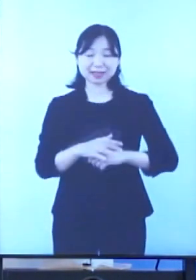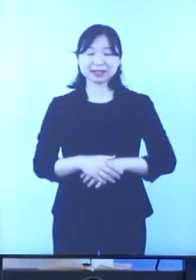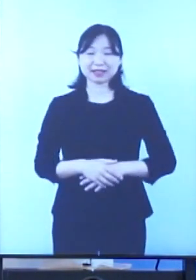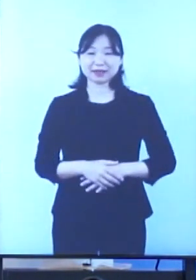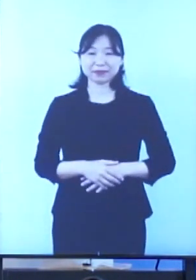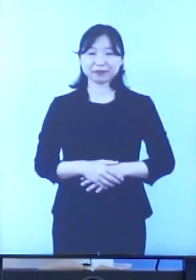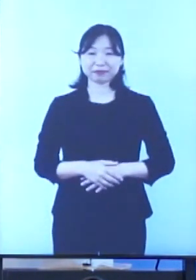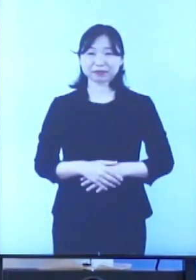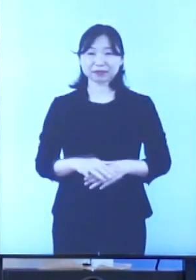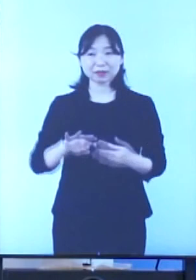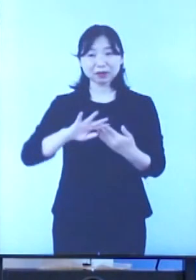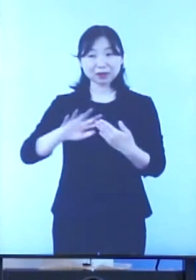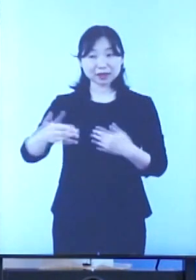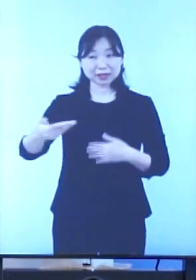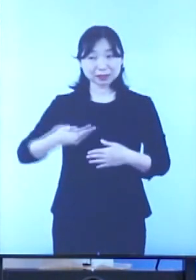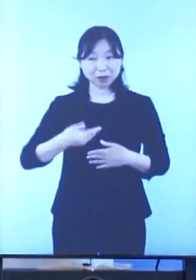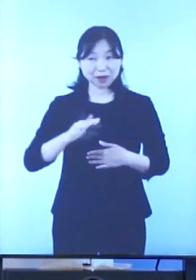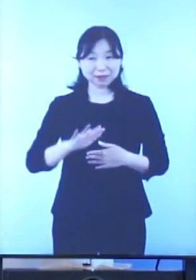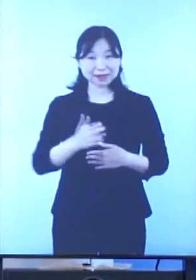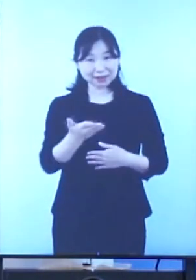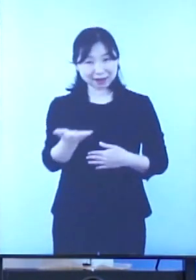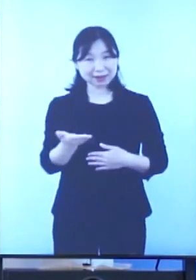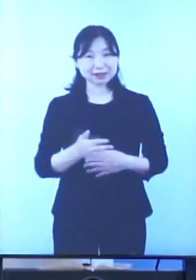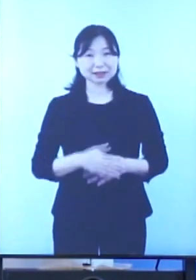他にございますでしょうか。